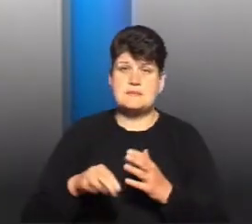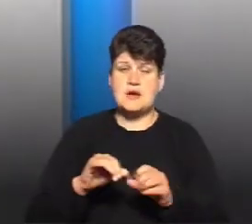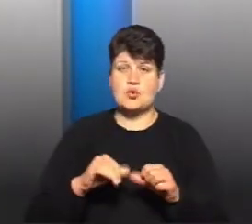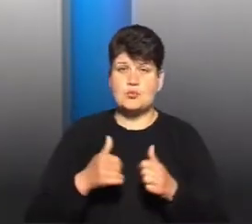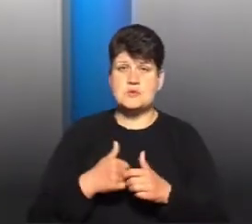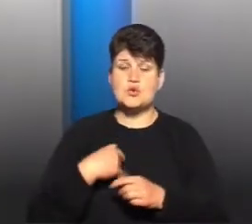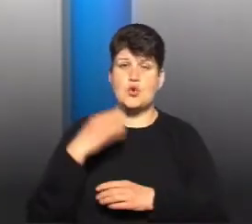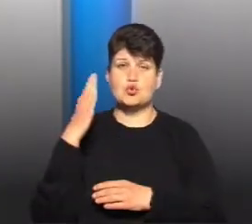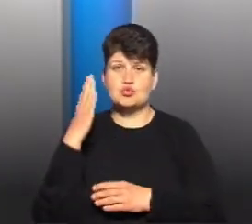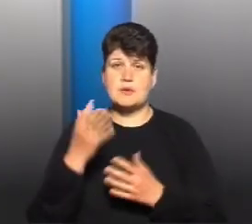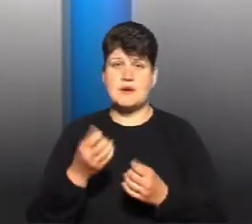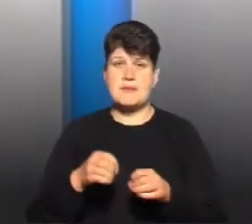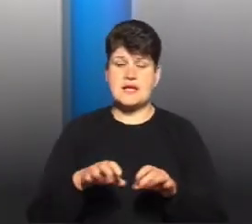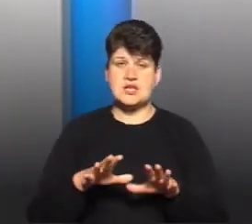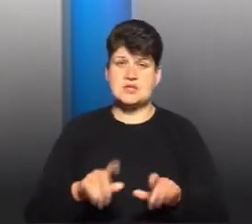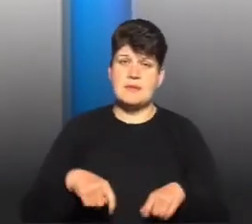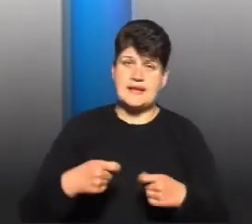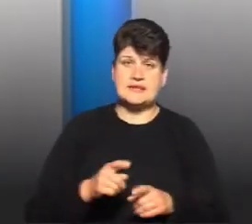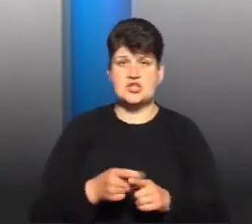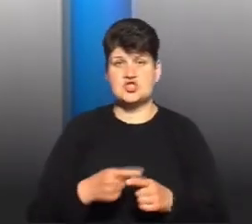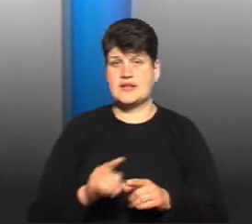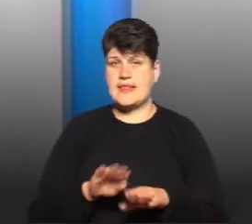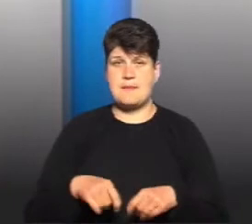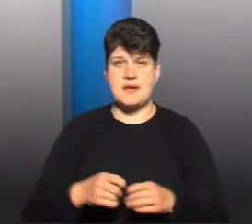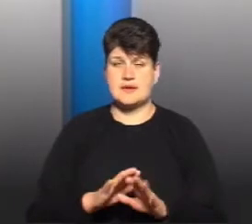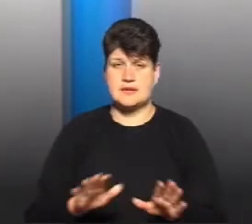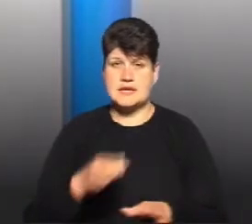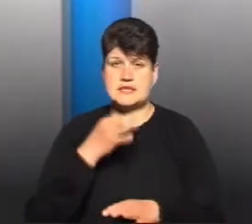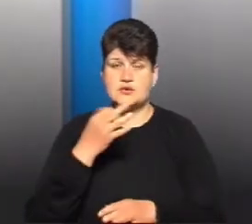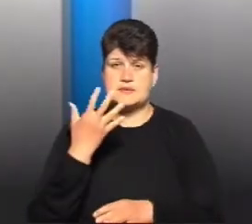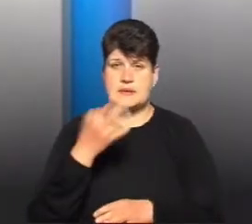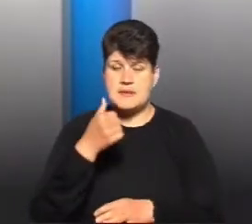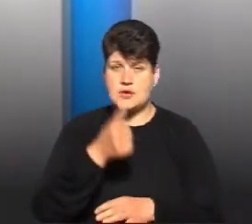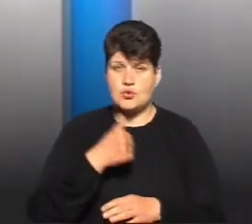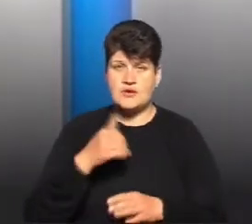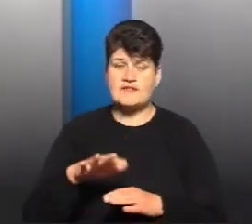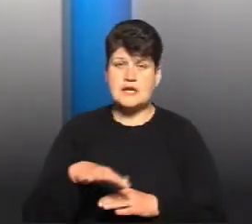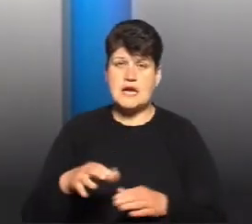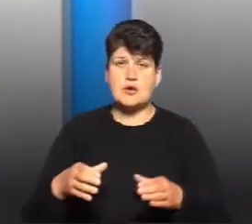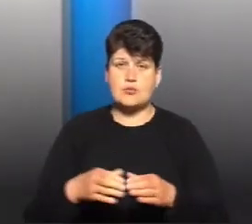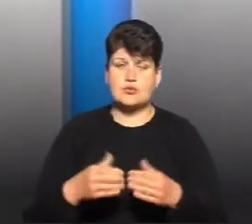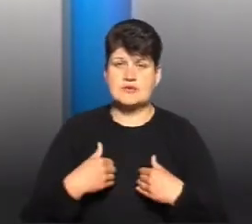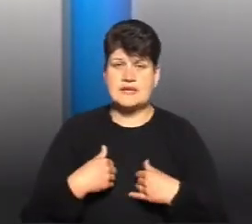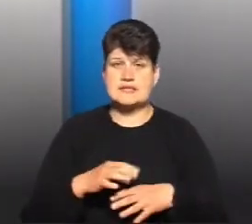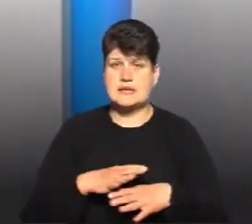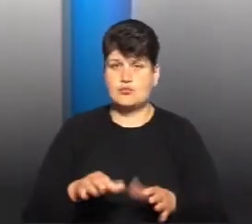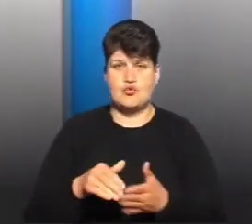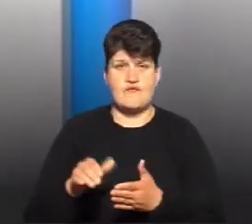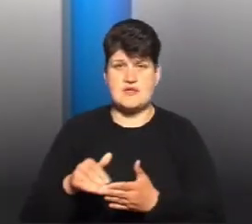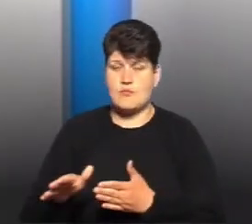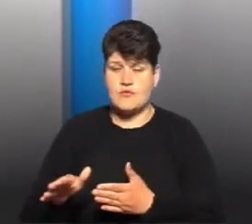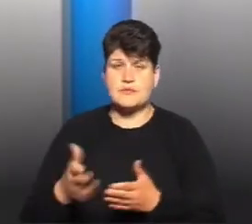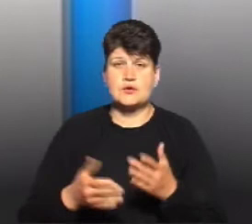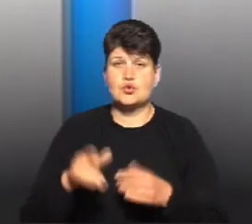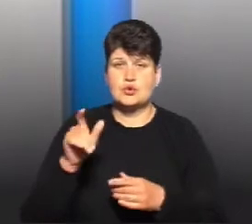рішення передати чи не передати. Скажу вам, за 5 років роботи в територіальній громаді фактично у нас майже не було відмов таких, якщо людина дійсно